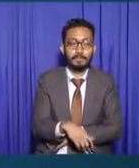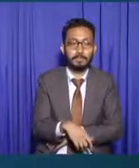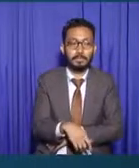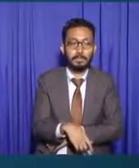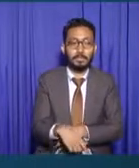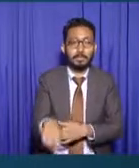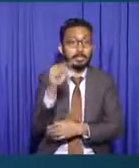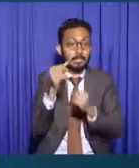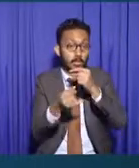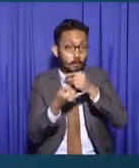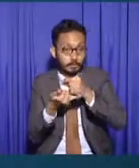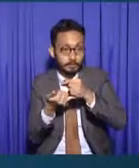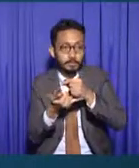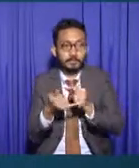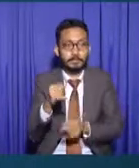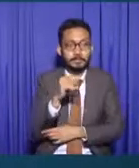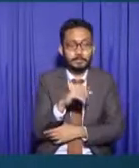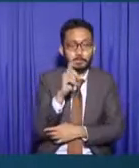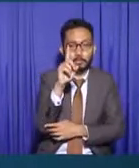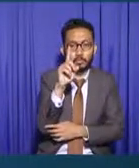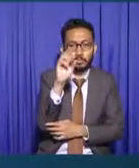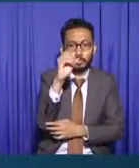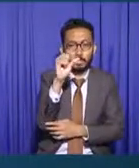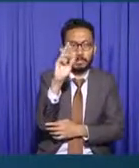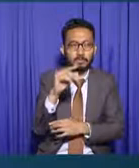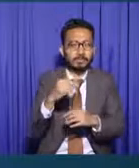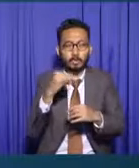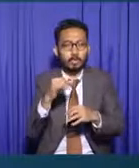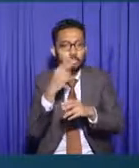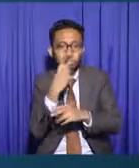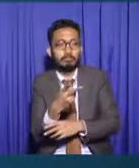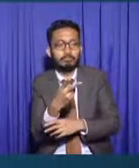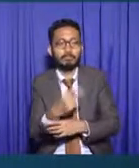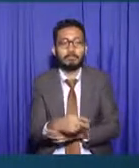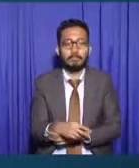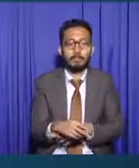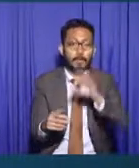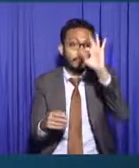organisme tidak dapat dilihat fenotip